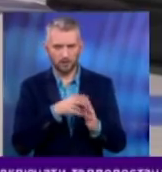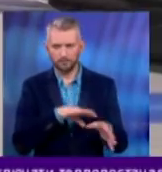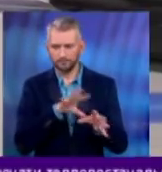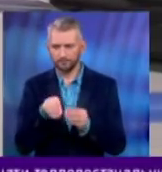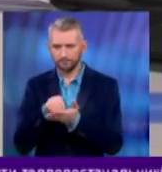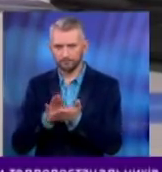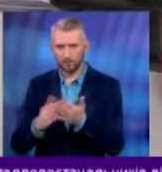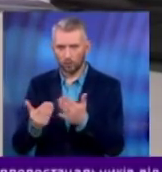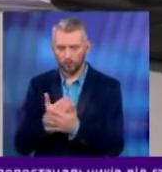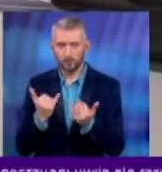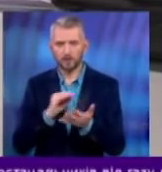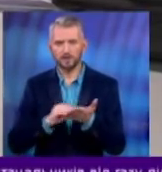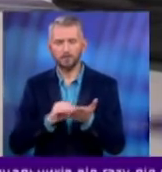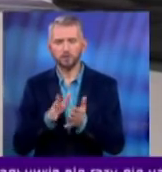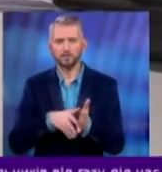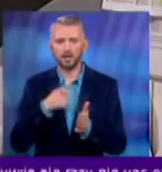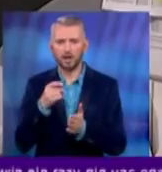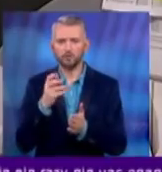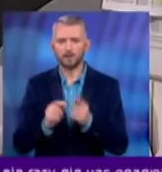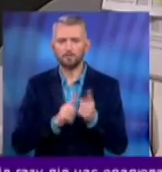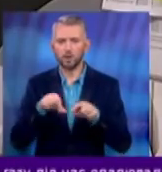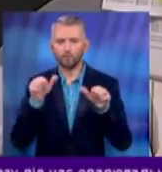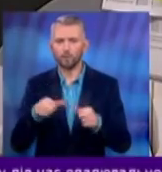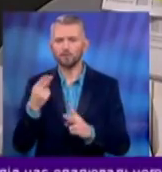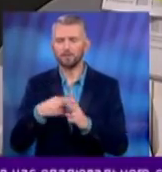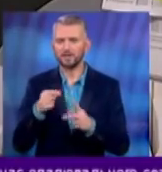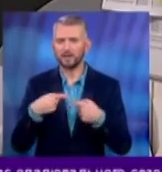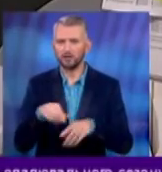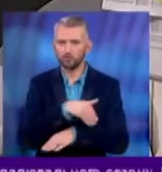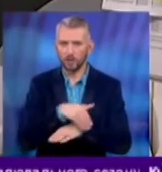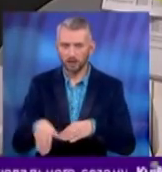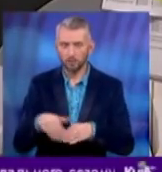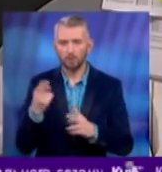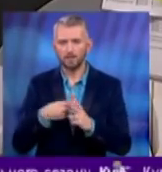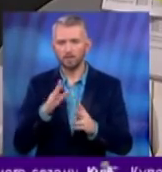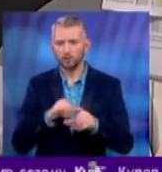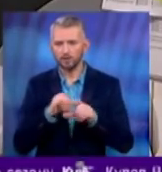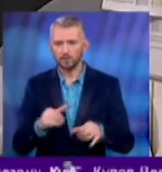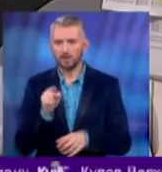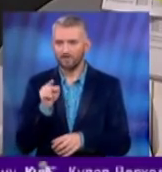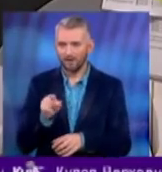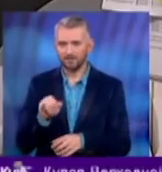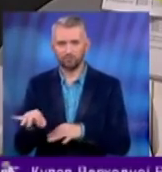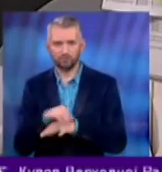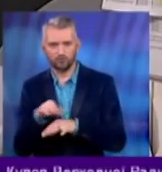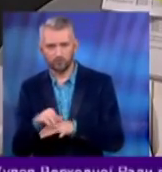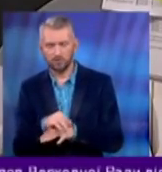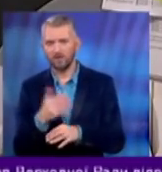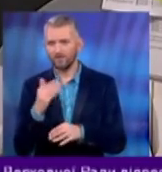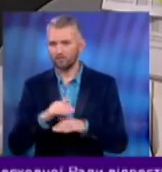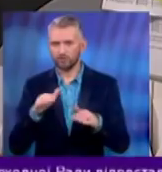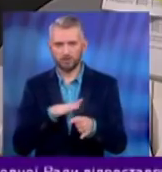нову. Зараз ми напишемо заяву на переоформлення пільги за іншої адреси. Пільга буде розповсюджуватись на вас і на чоловіка, так як ваші діти